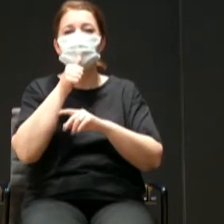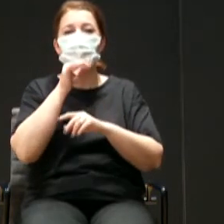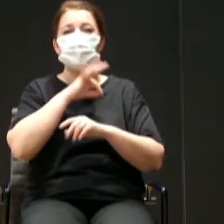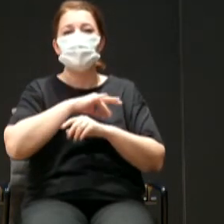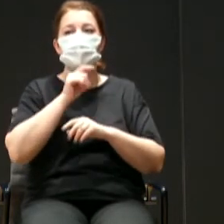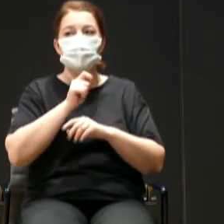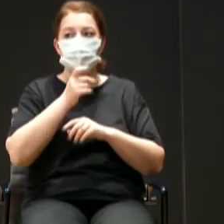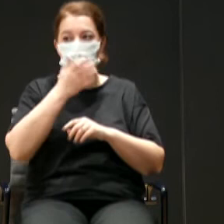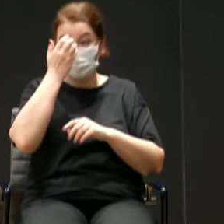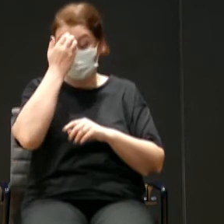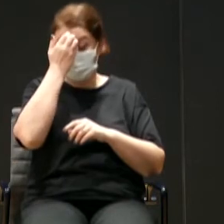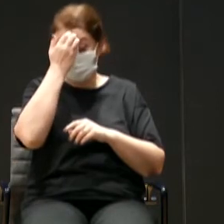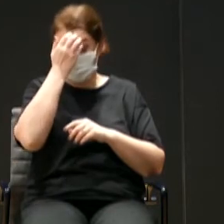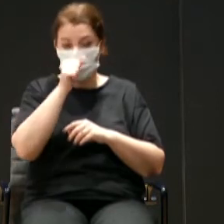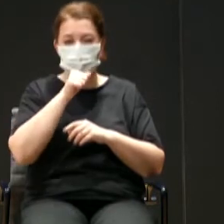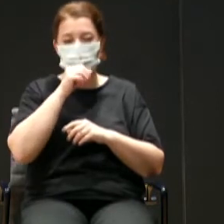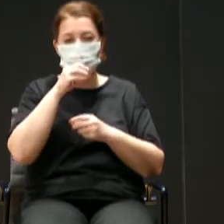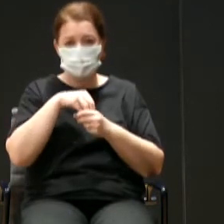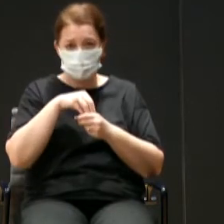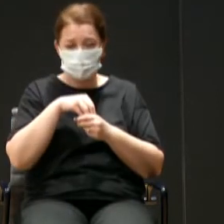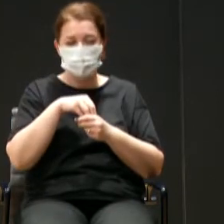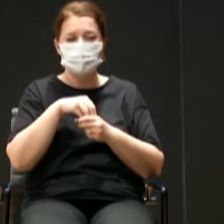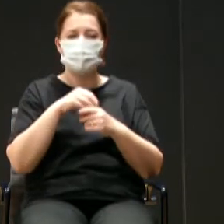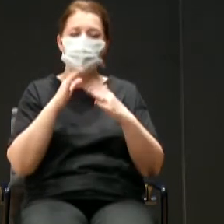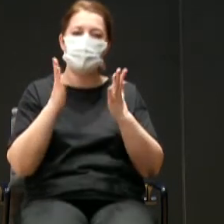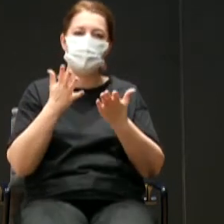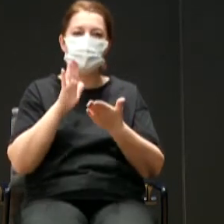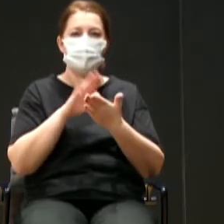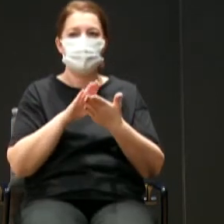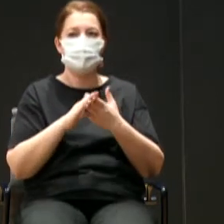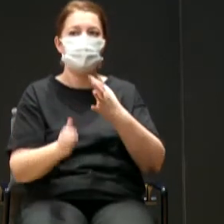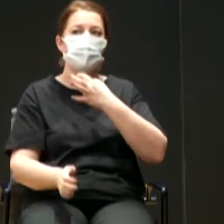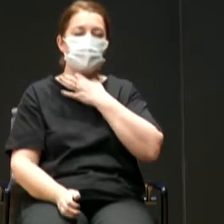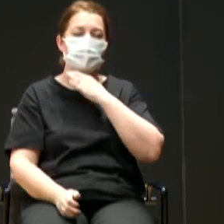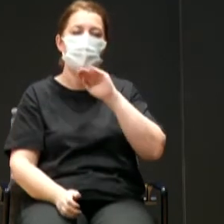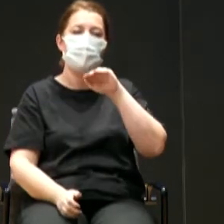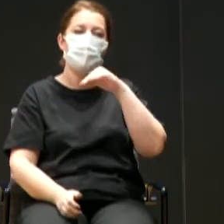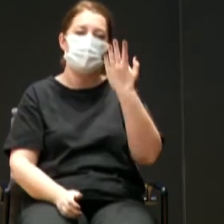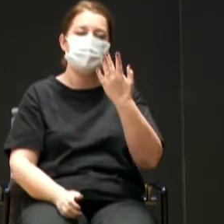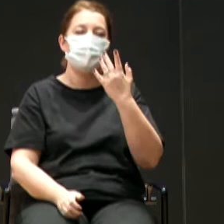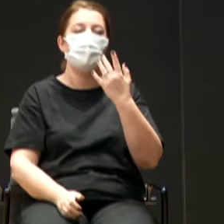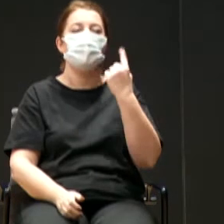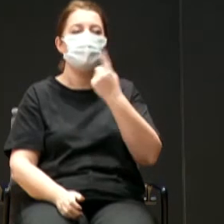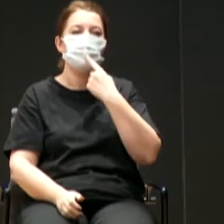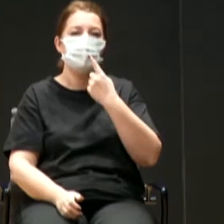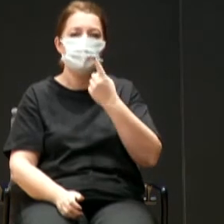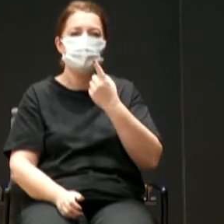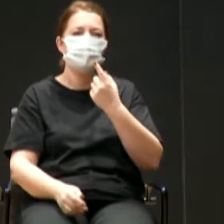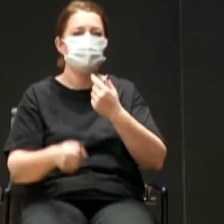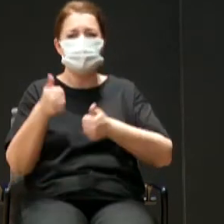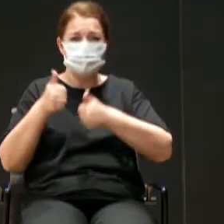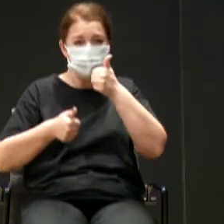yapıyorlarmış. Sudan dolayı. Ya arkadaşlar lütfen başka şeyler konuşalım. Skor kaydetmek